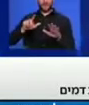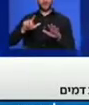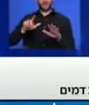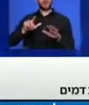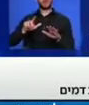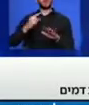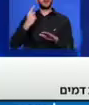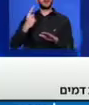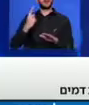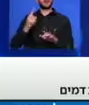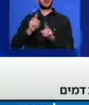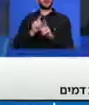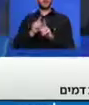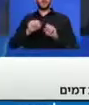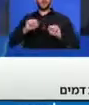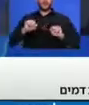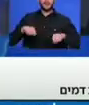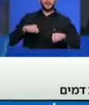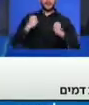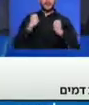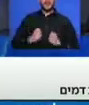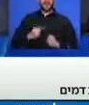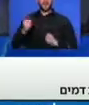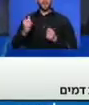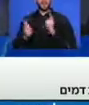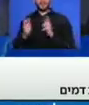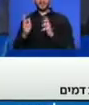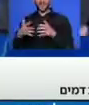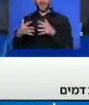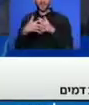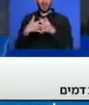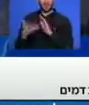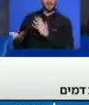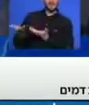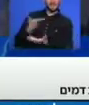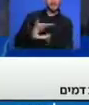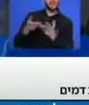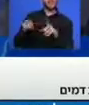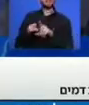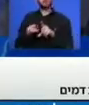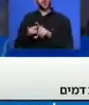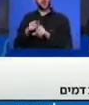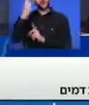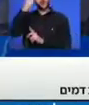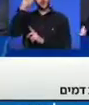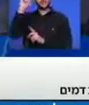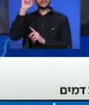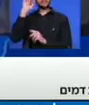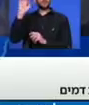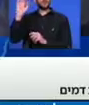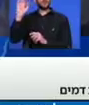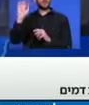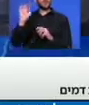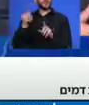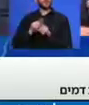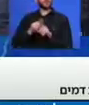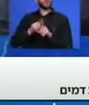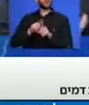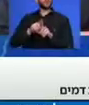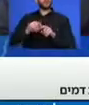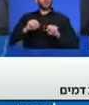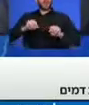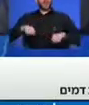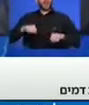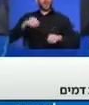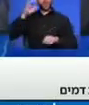2006-2007, ארכיטקטורת הביטחון בין מקסיקו לארצות הברית נמצאת תחת מה שנקרא יוזמת מרידה, שממשל בוש חתם בזמנו,